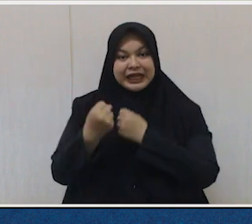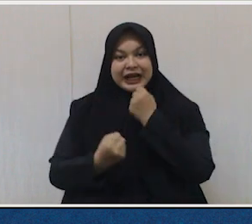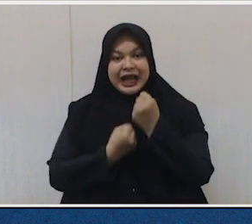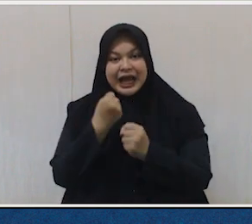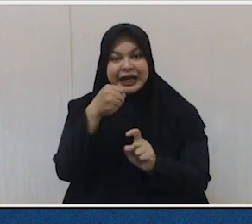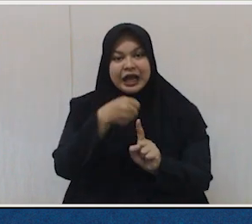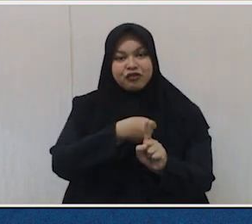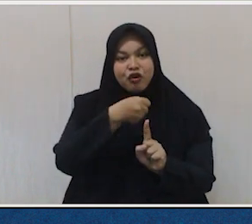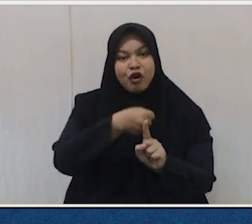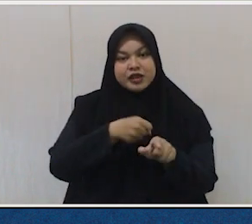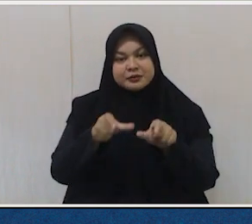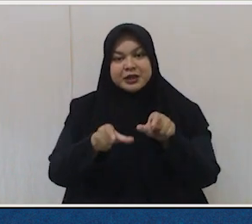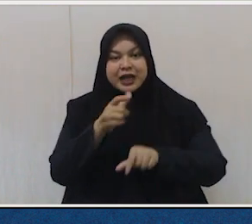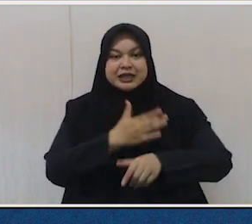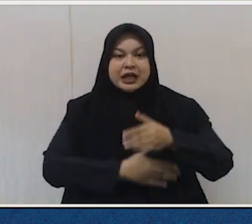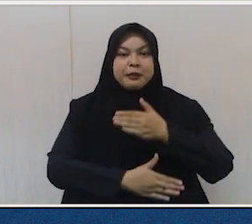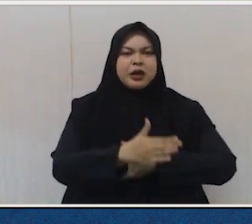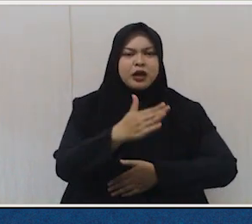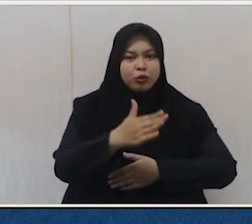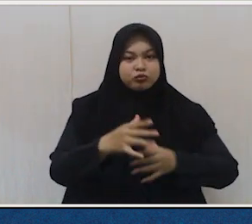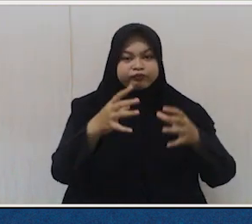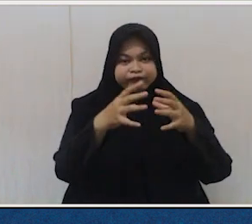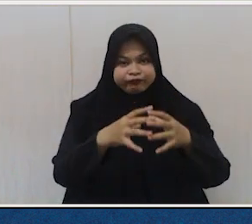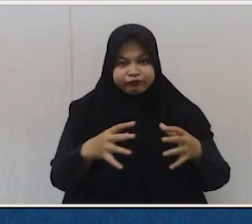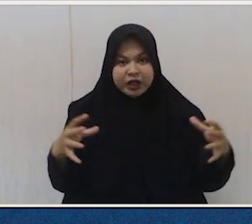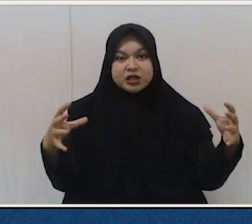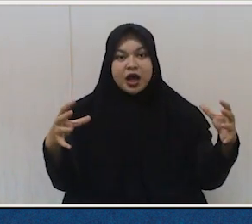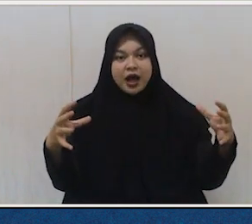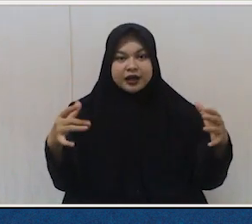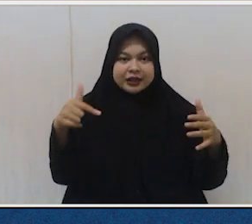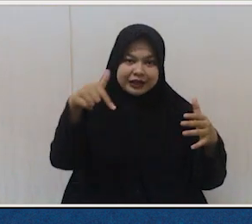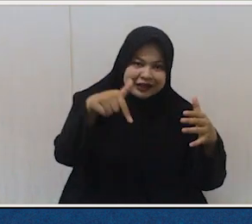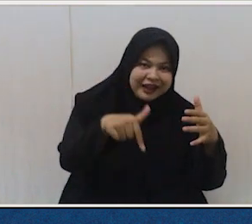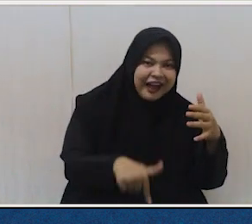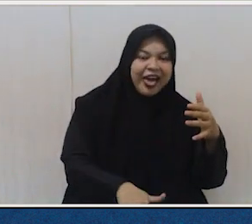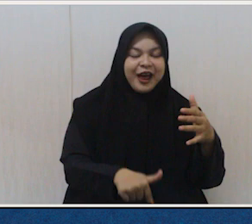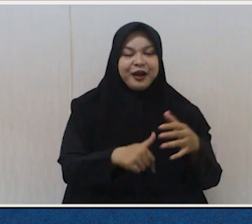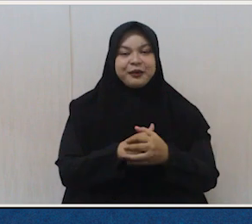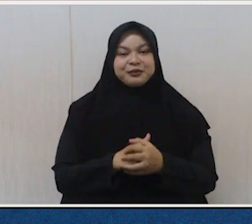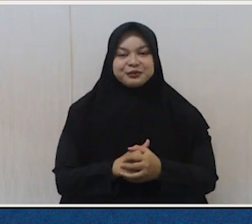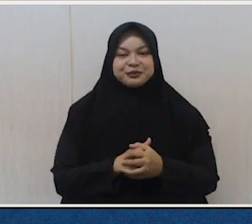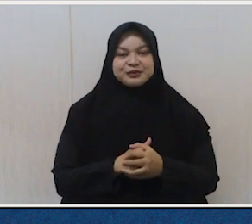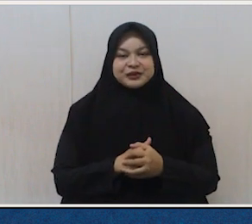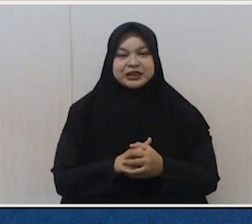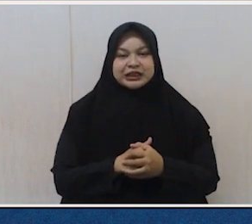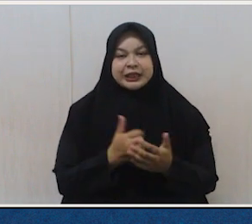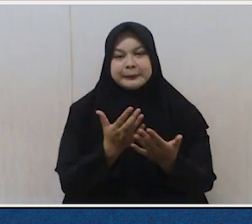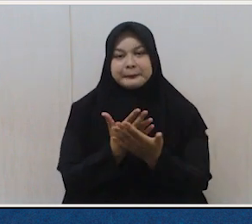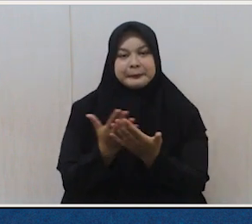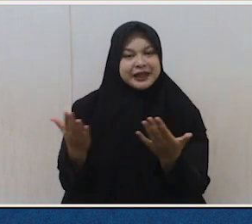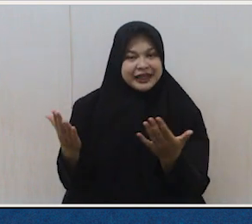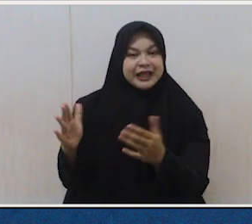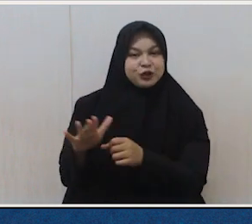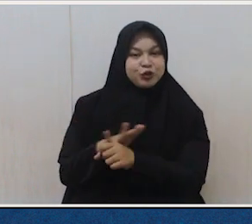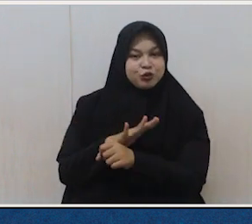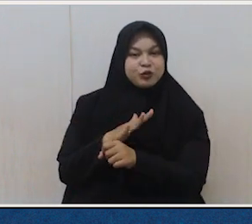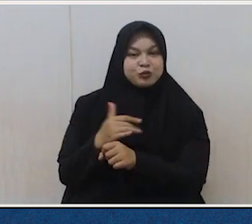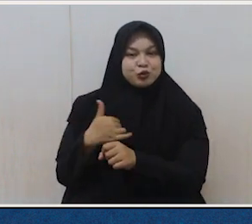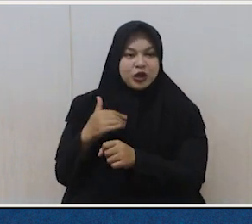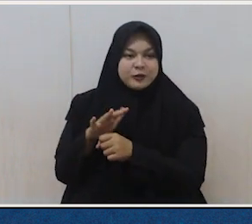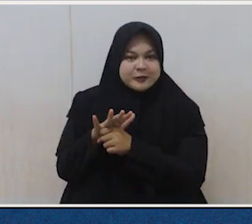advokasi disabilitas itu cukup masif dan dan tanda kutip galak gitu jadi jadi mereka cukup punya